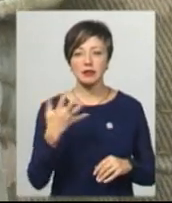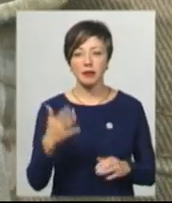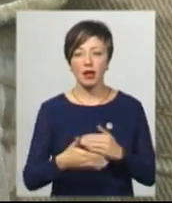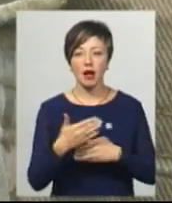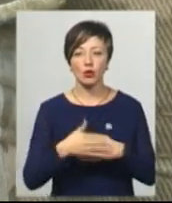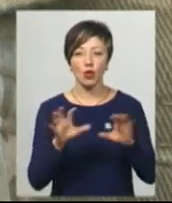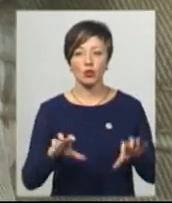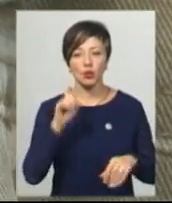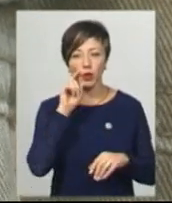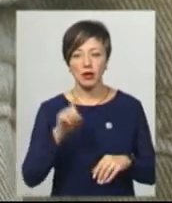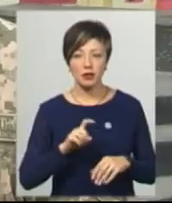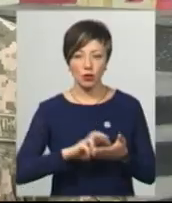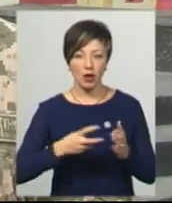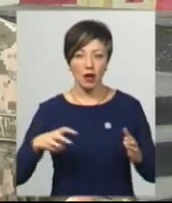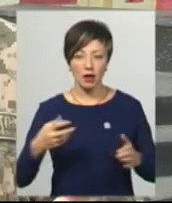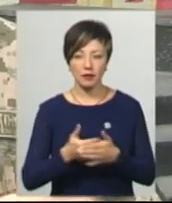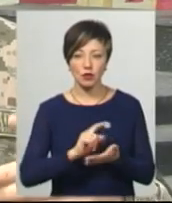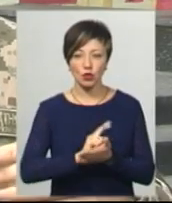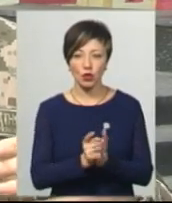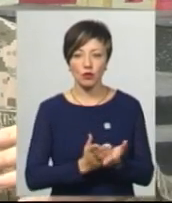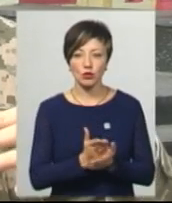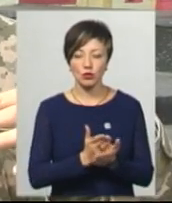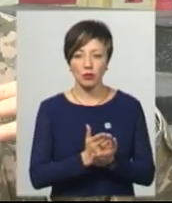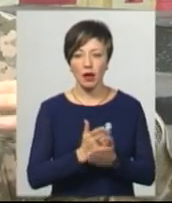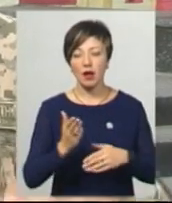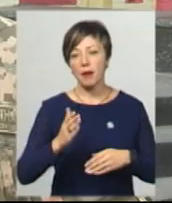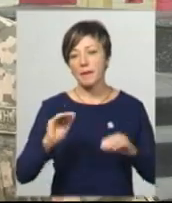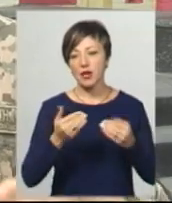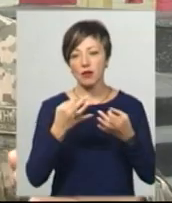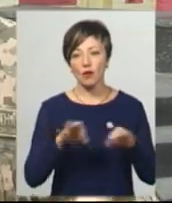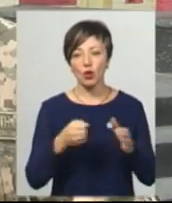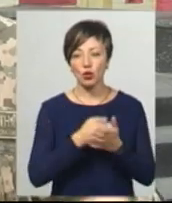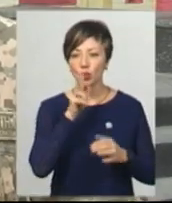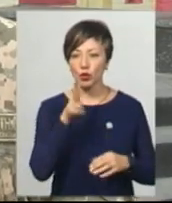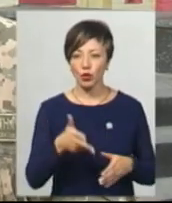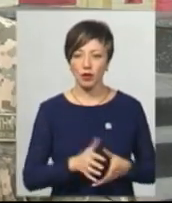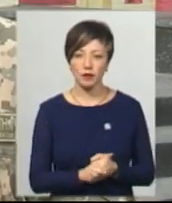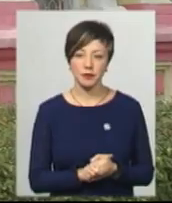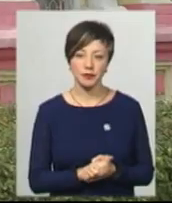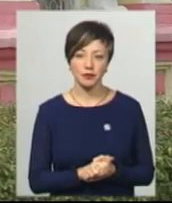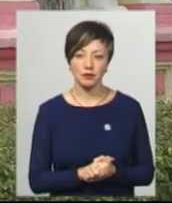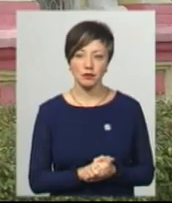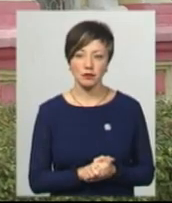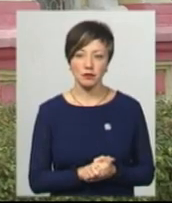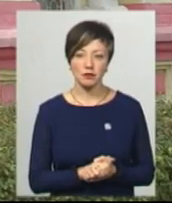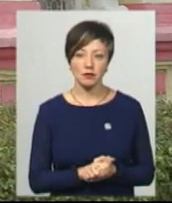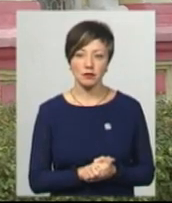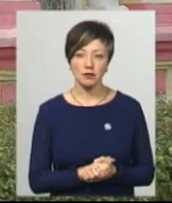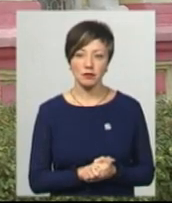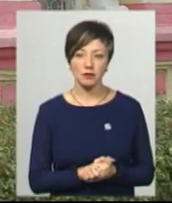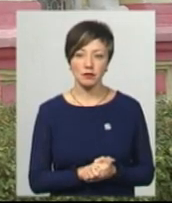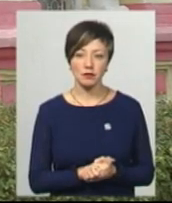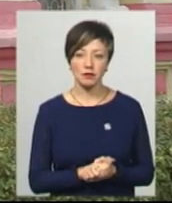кодексу України покарання за ухиляння від строкової служби карається обмеженням волі до 3 років, додає Олександр. Михайло Жила, Віктор Кривий, новини на